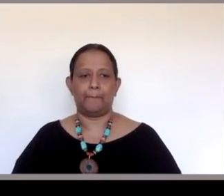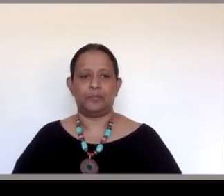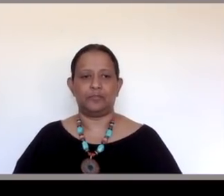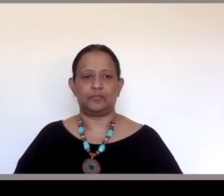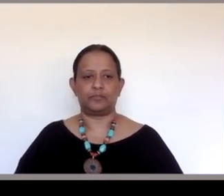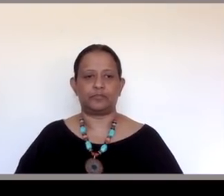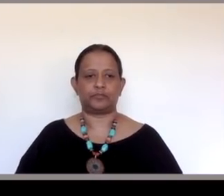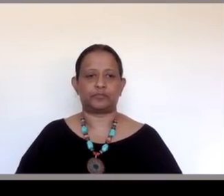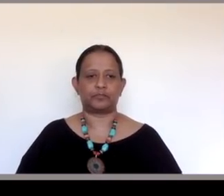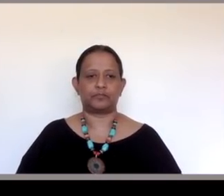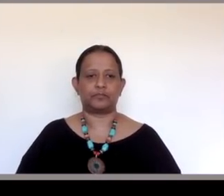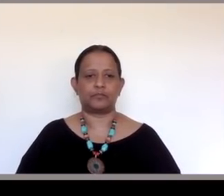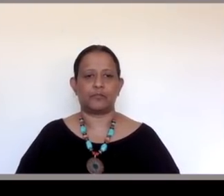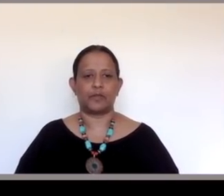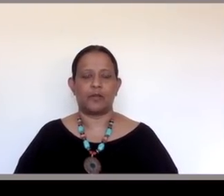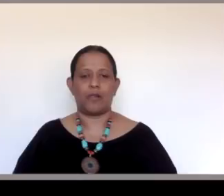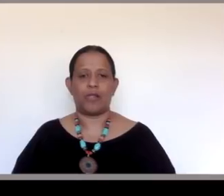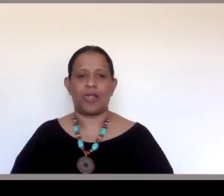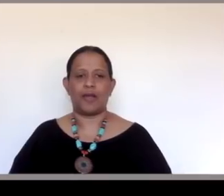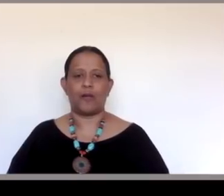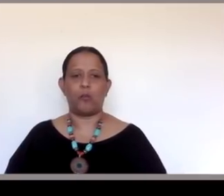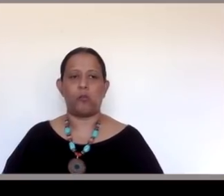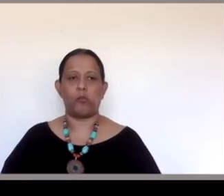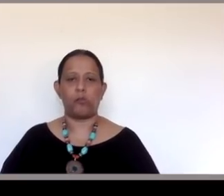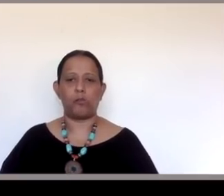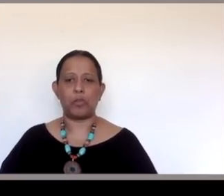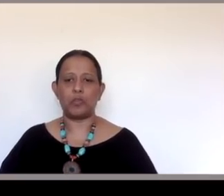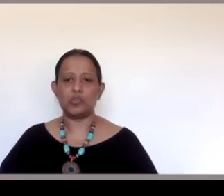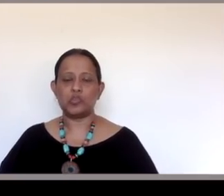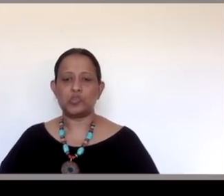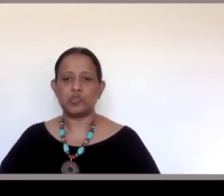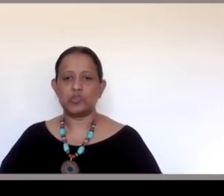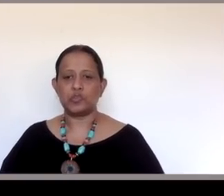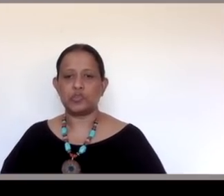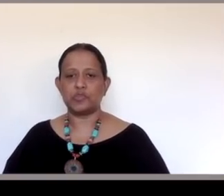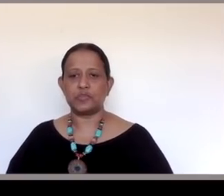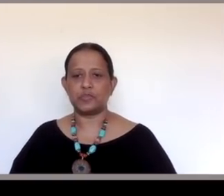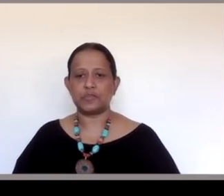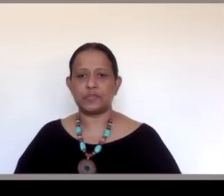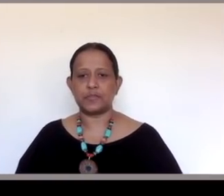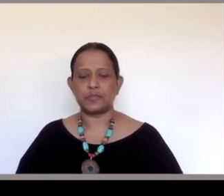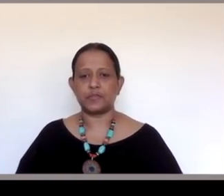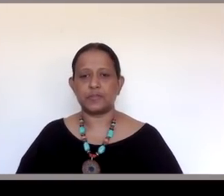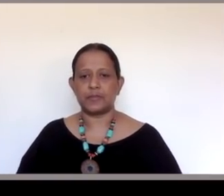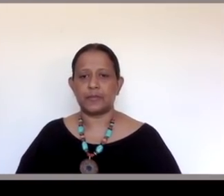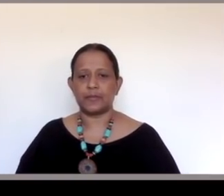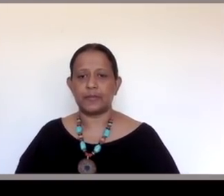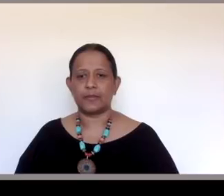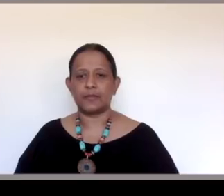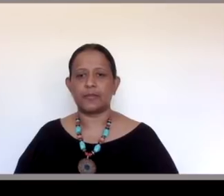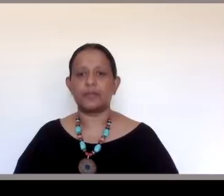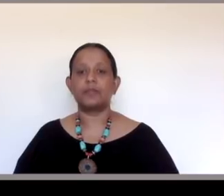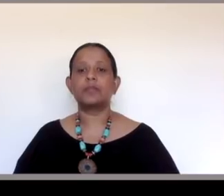அடைவீர்கள் அந்த கருத்தை செய்தால் நீங்கள் மகிழ்ச்சியை பெற்றுக் கொள்வீர்கள் அப்ப மீலங்க சத்தி அட்டே பிரீத்தி அவசிய